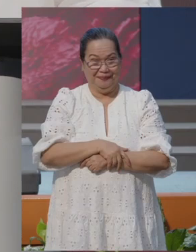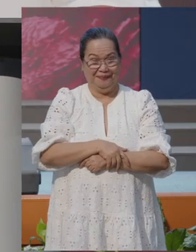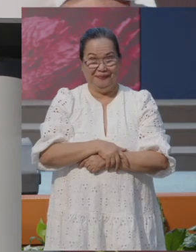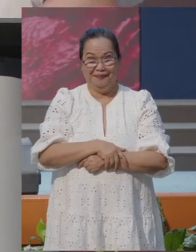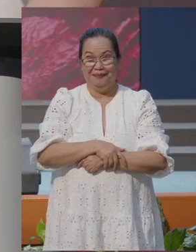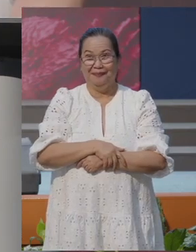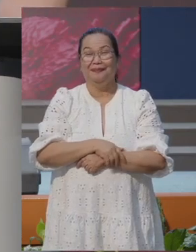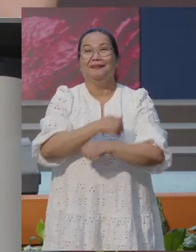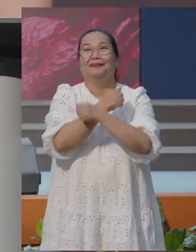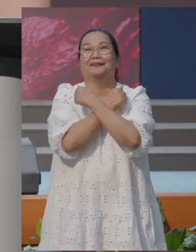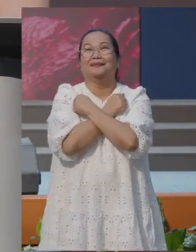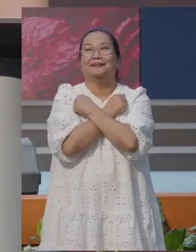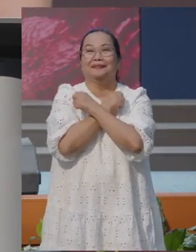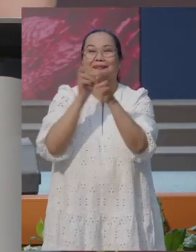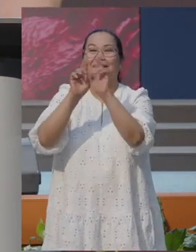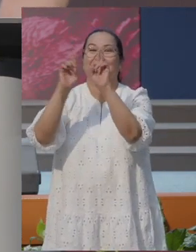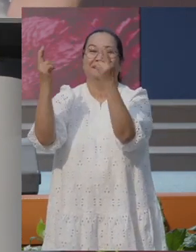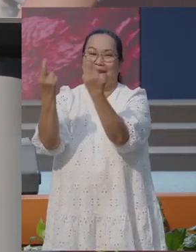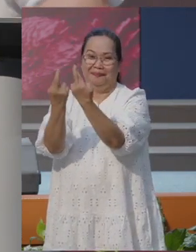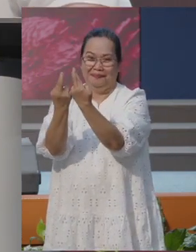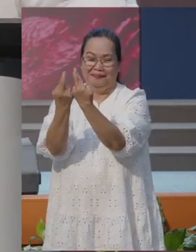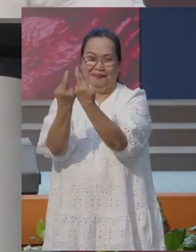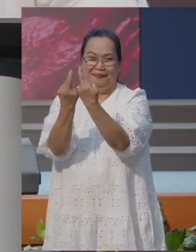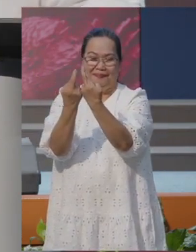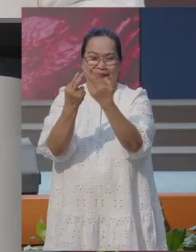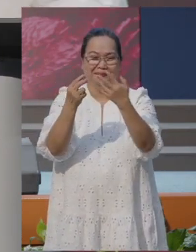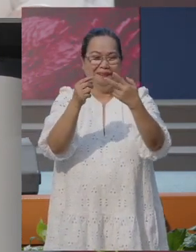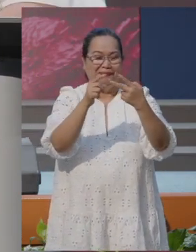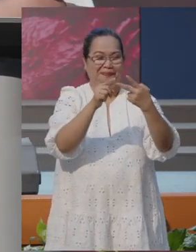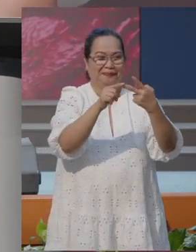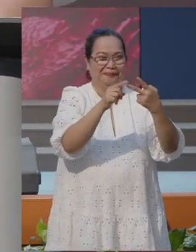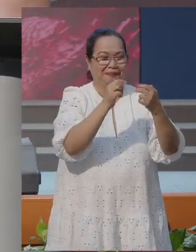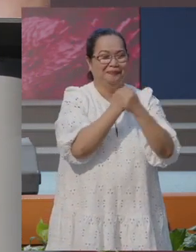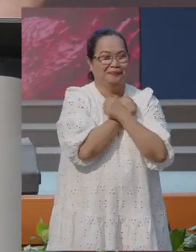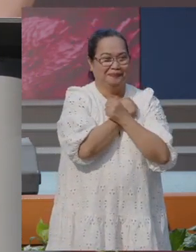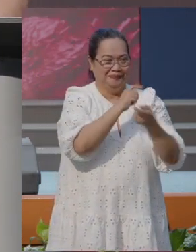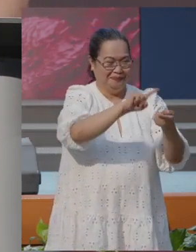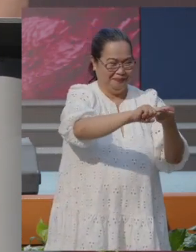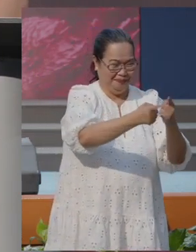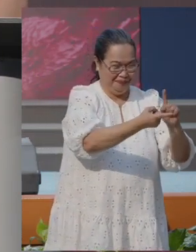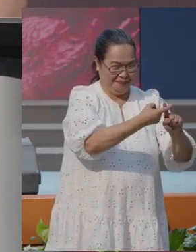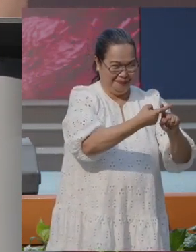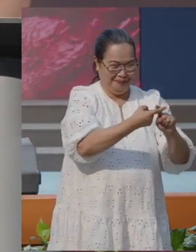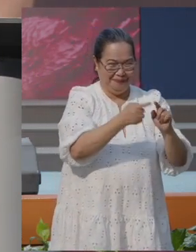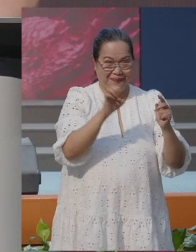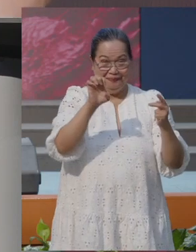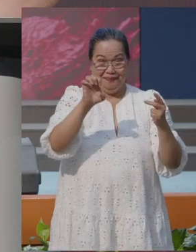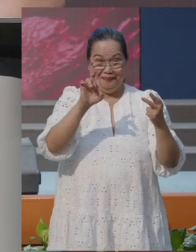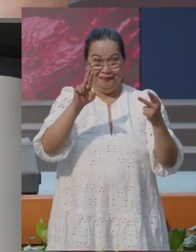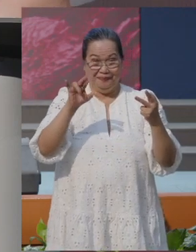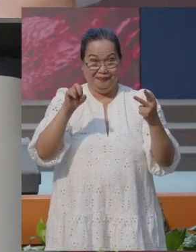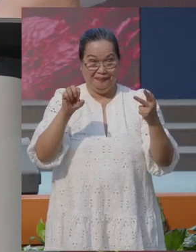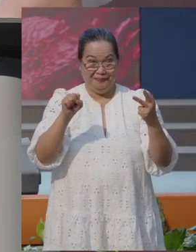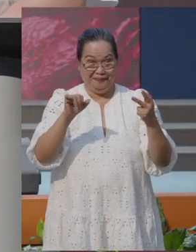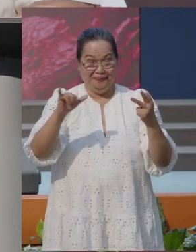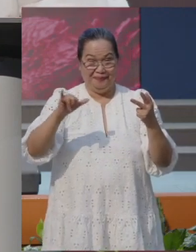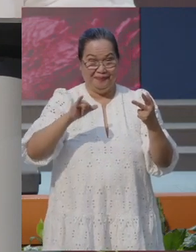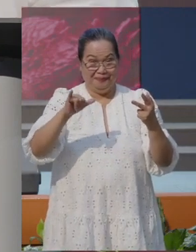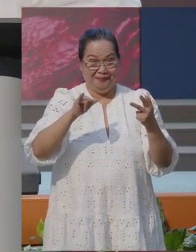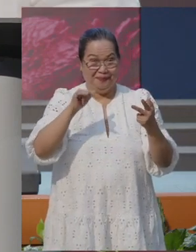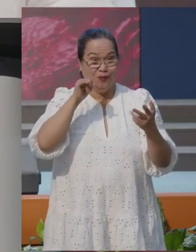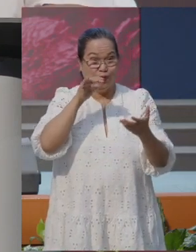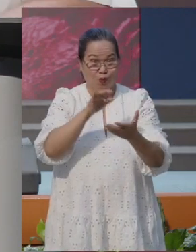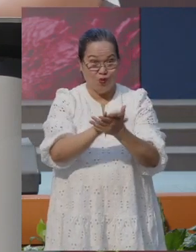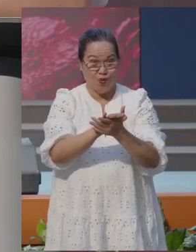Storge, pag-ibig sa kamag-anak. Phileo, pag-ibig sa kaibigan. Eros, pag-ibig sa kapwa, sa